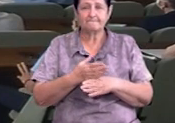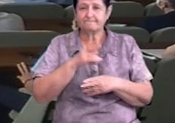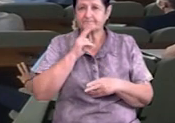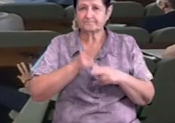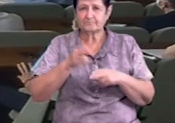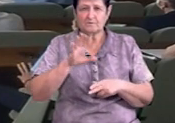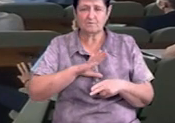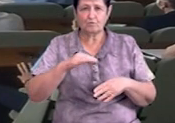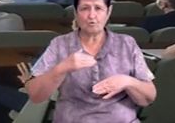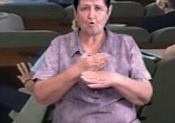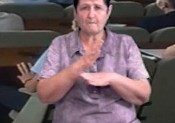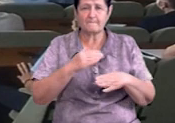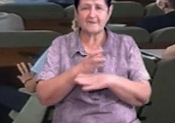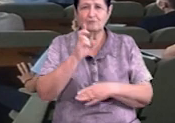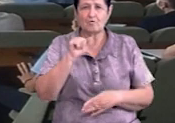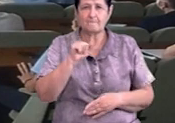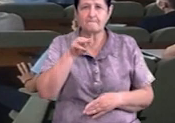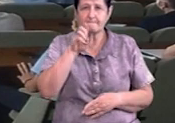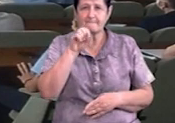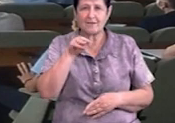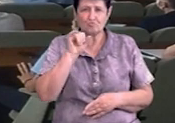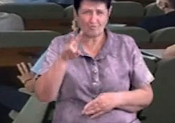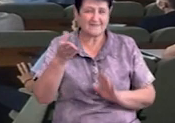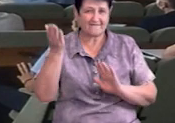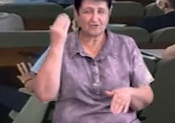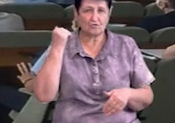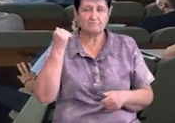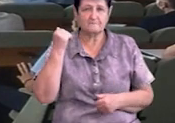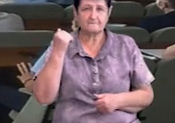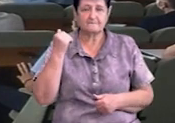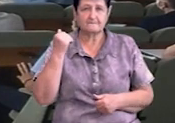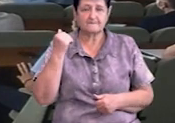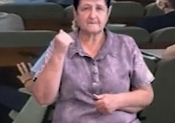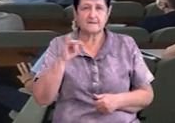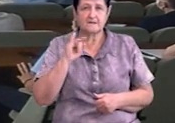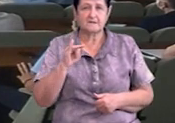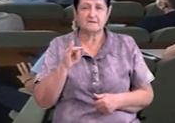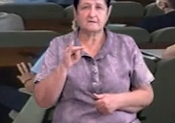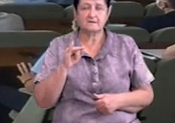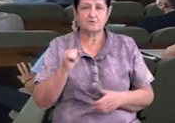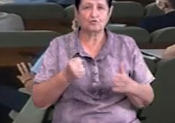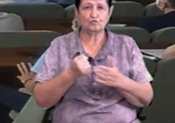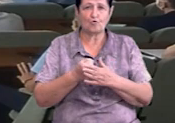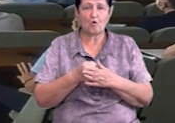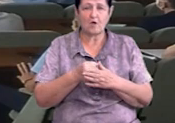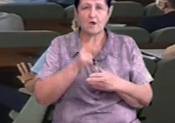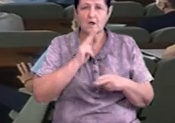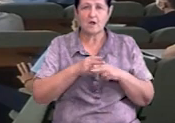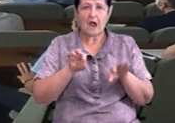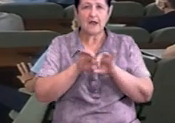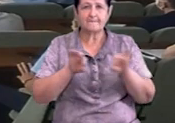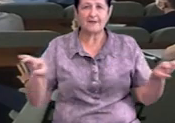оббито бетон колись в свій час, давно. Оббито бетон і безпосередньо до арматури, яка